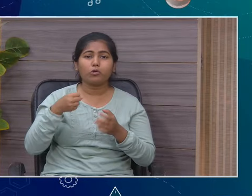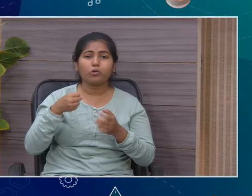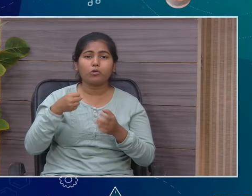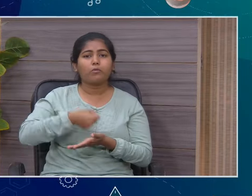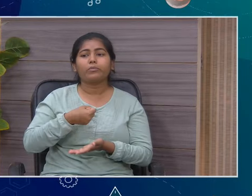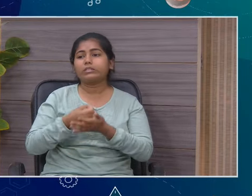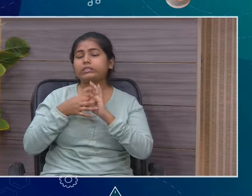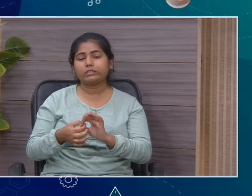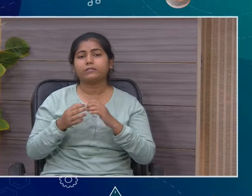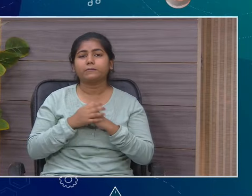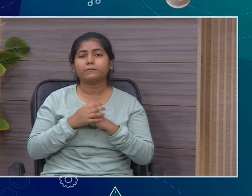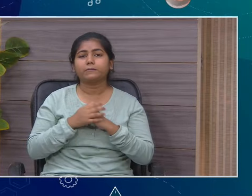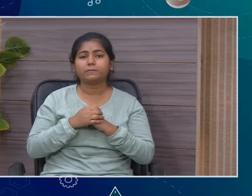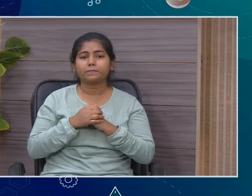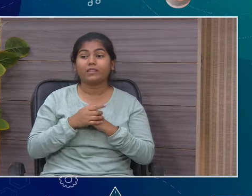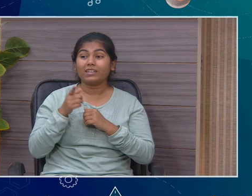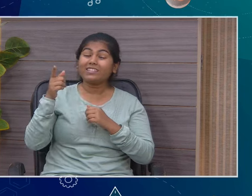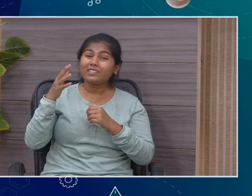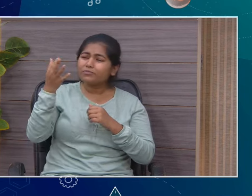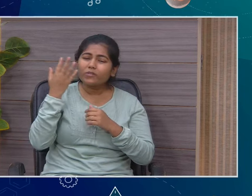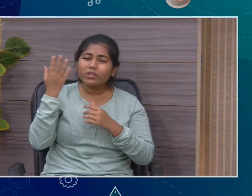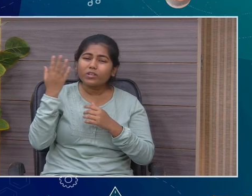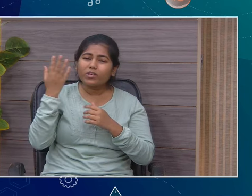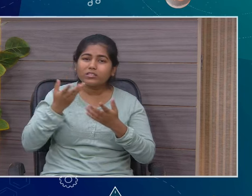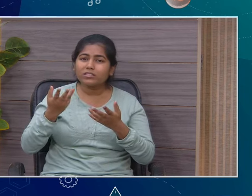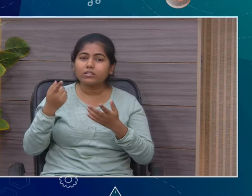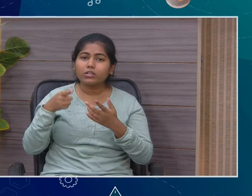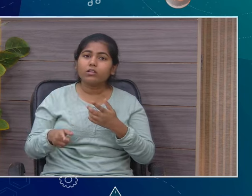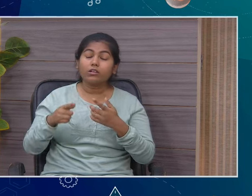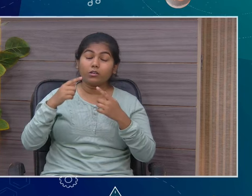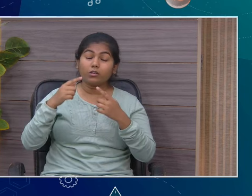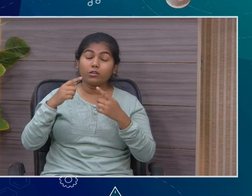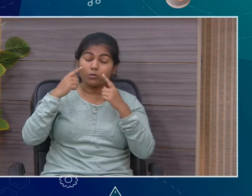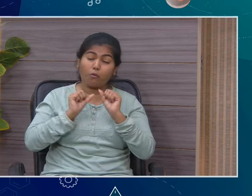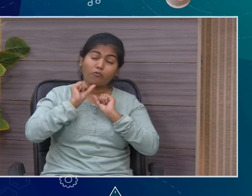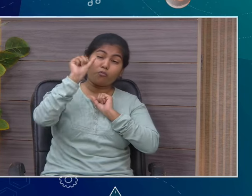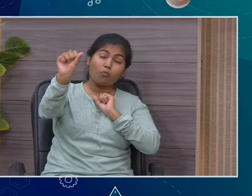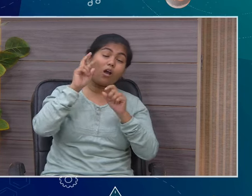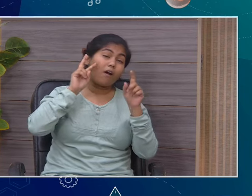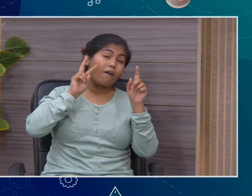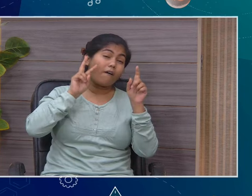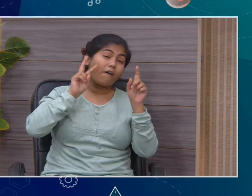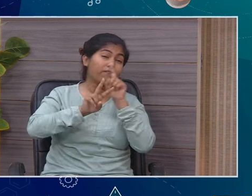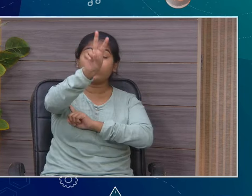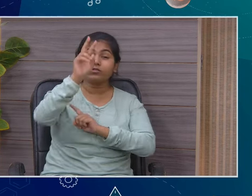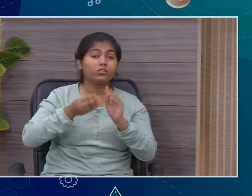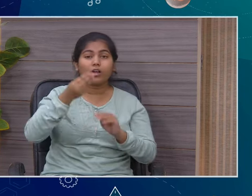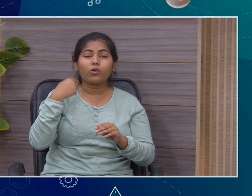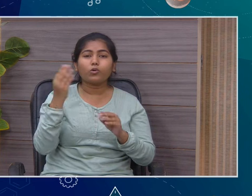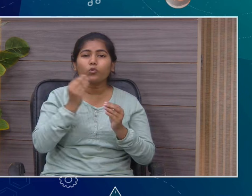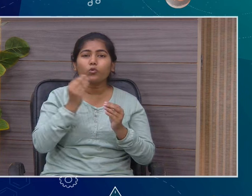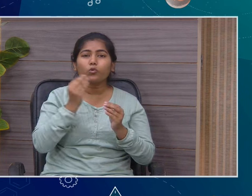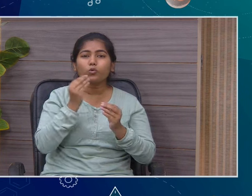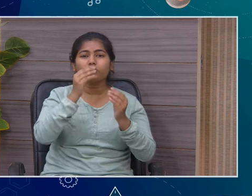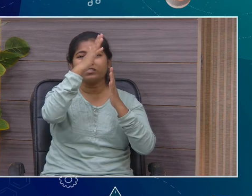हमें। सबसे खास बात बताती हूँ सर उनकी, उन्होंने ही वॉज सो फार साइटेड कि उन्होंने अपने टेबल में कुछ खाली स्थान छोड़ दिया,